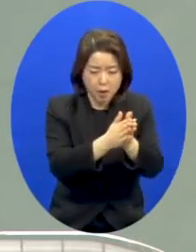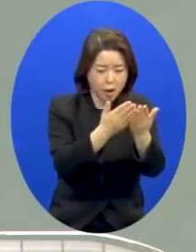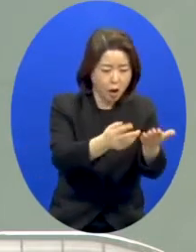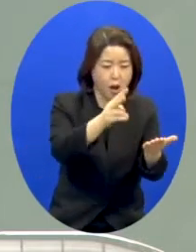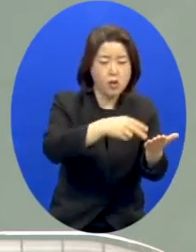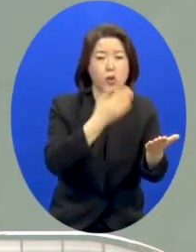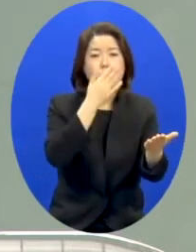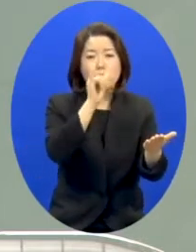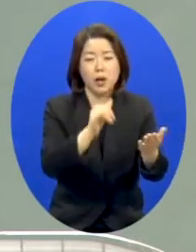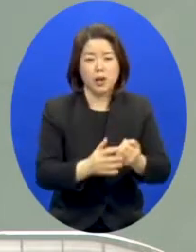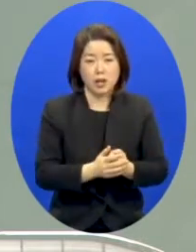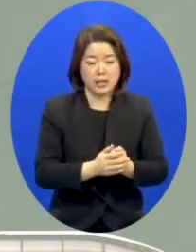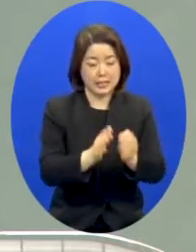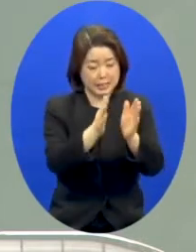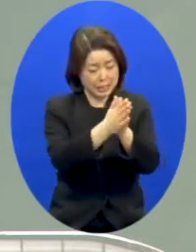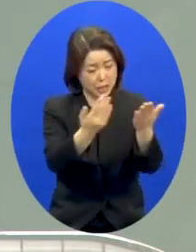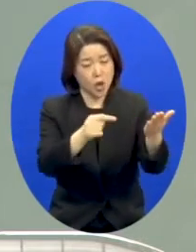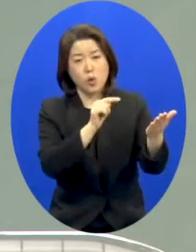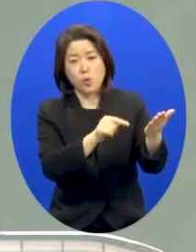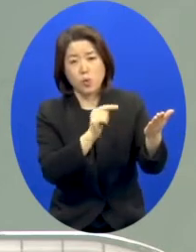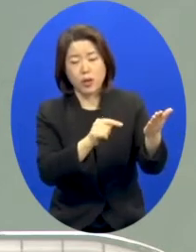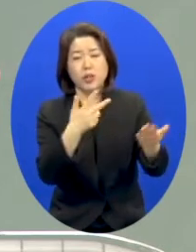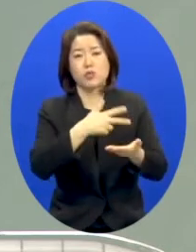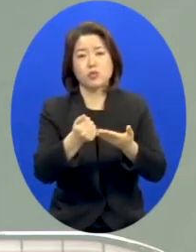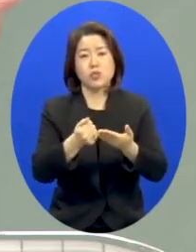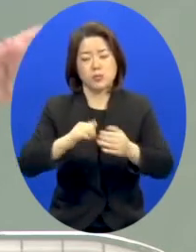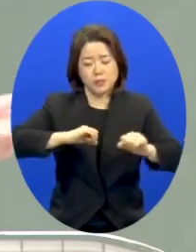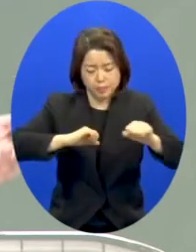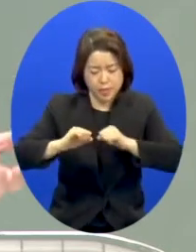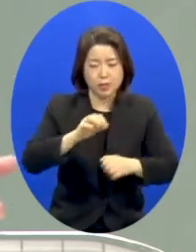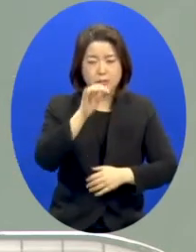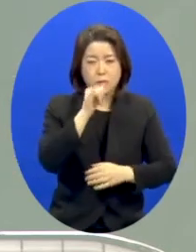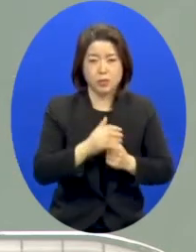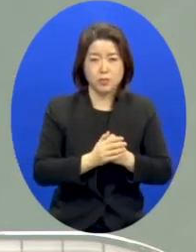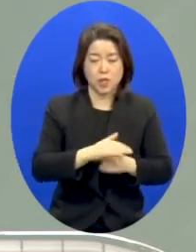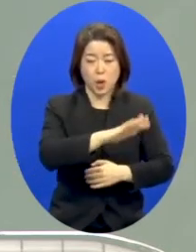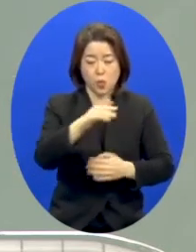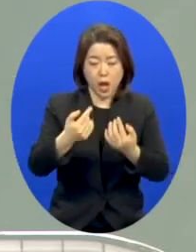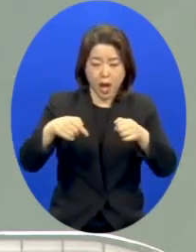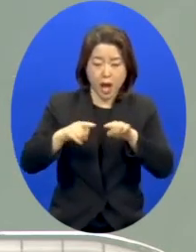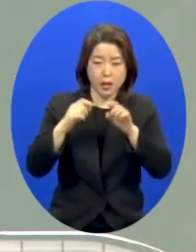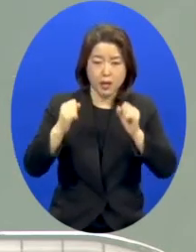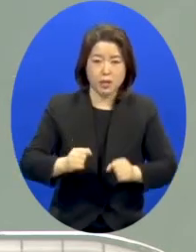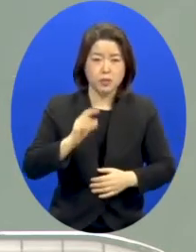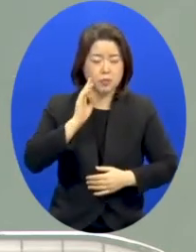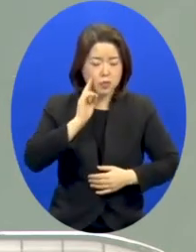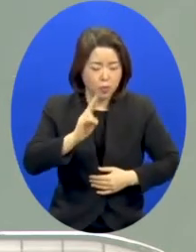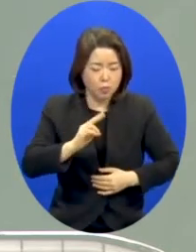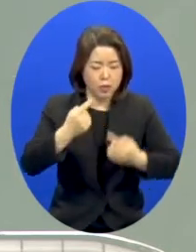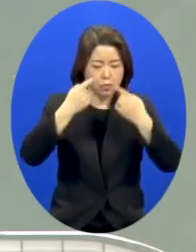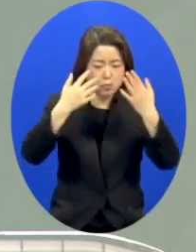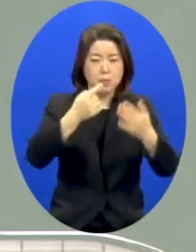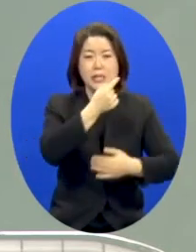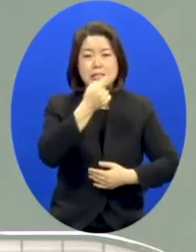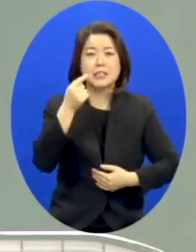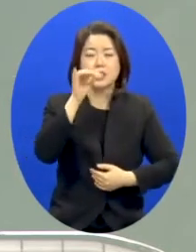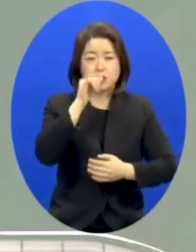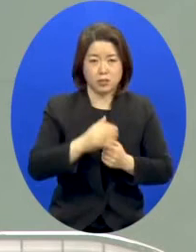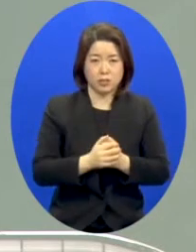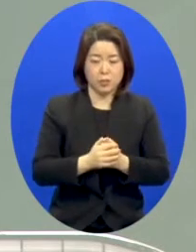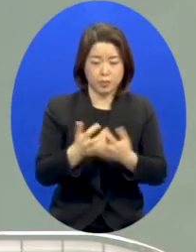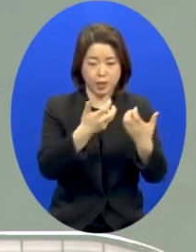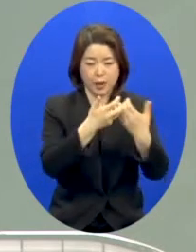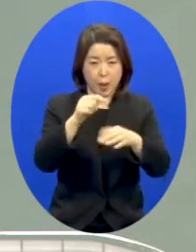이 말씀 속에 주님은 역사 않습니다 우리와 함께 계시는 너무나 분명한 증거가 있습니다 얼어붙어 마음을